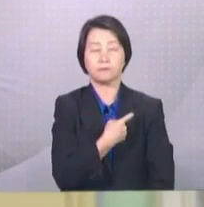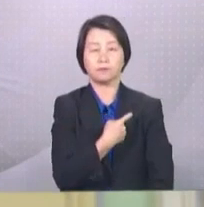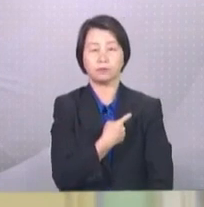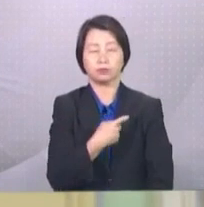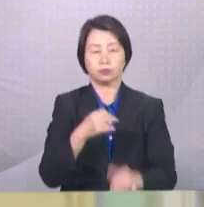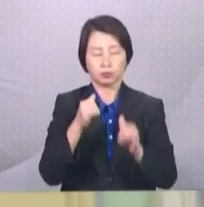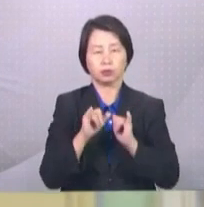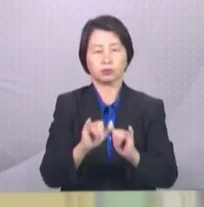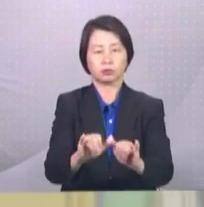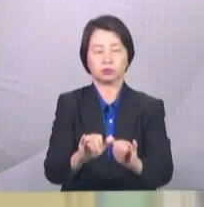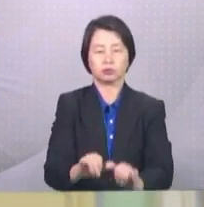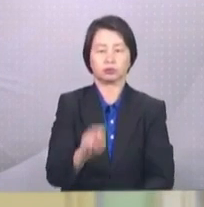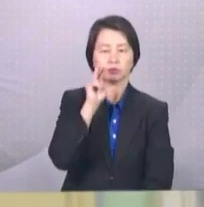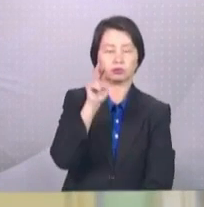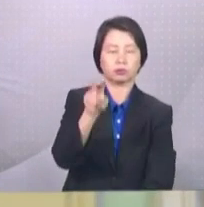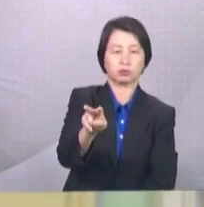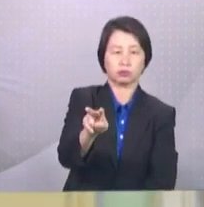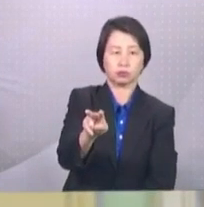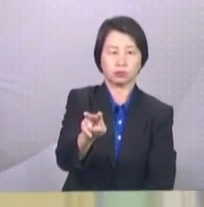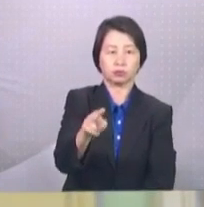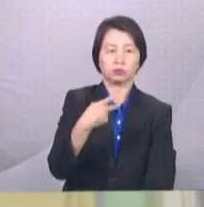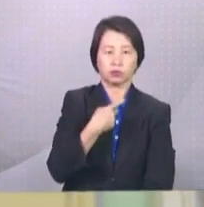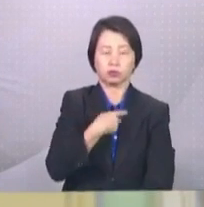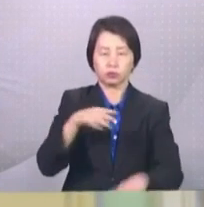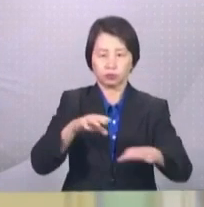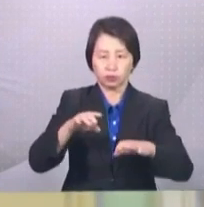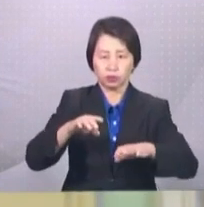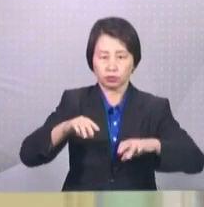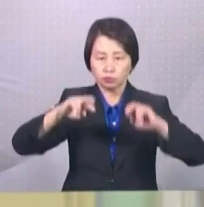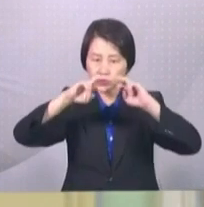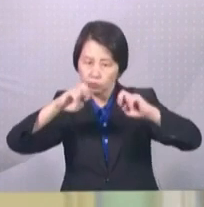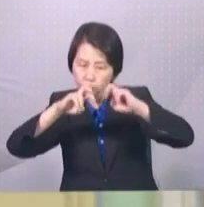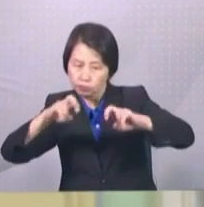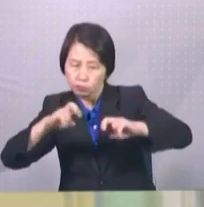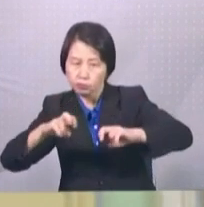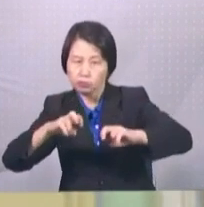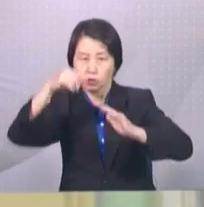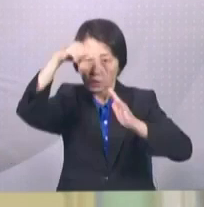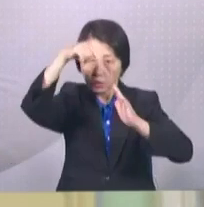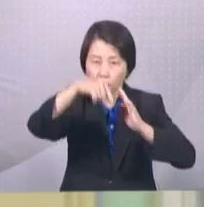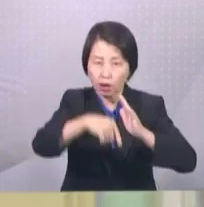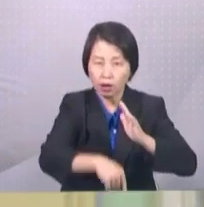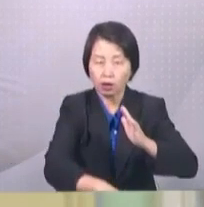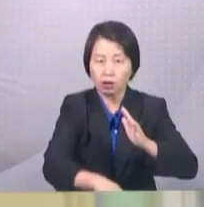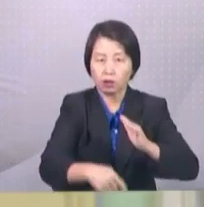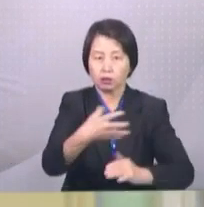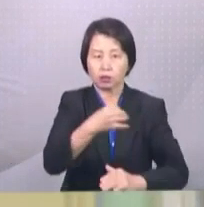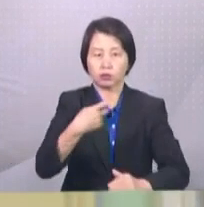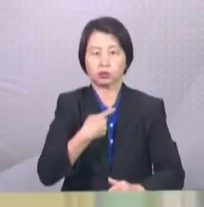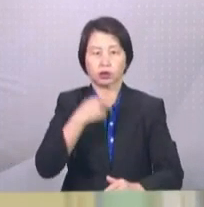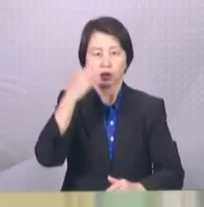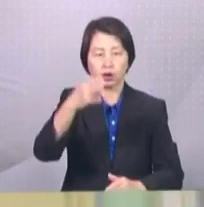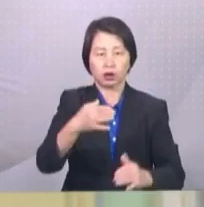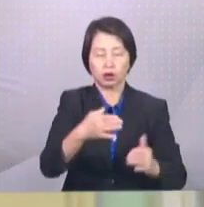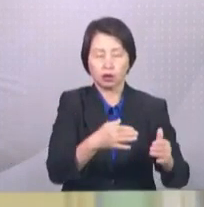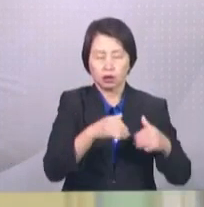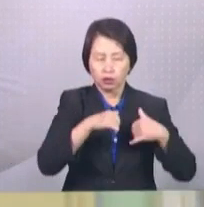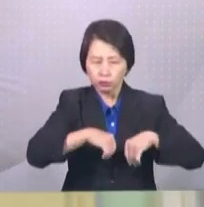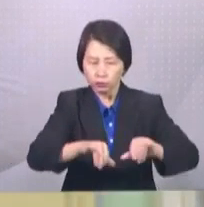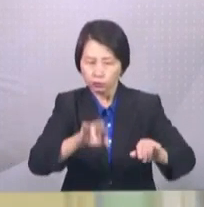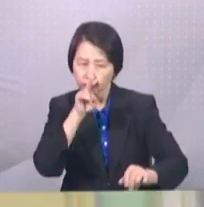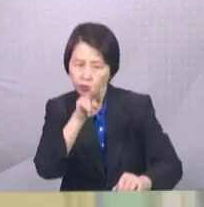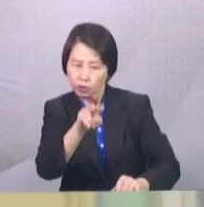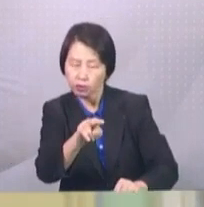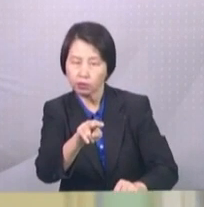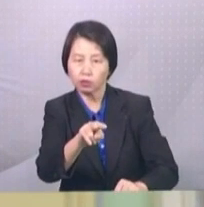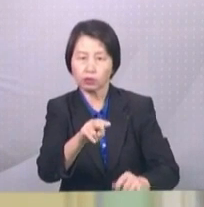kita masih lagi melihat kita buat kajian kali ini dan kita akan terus melihat kepada trend